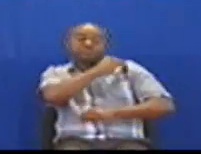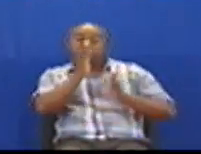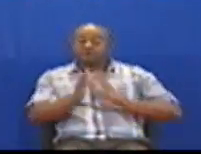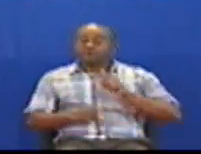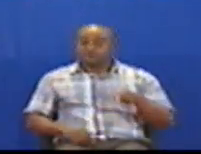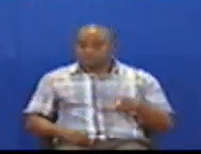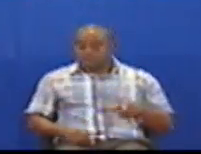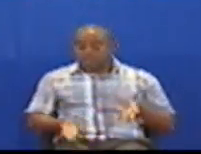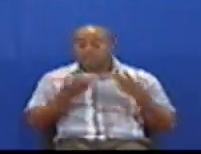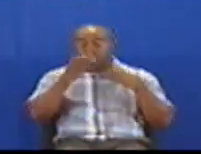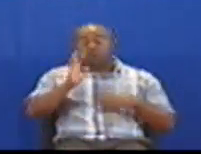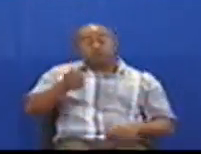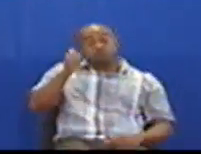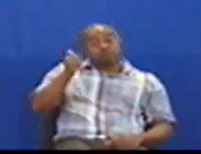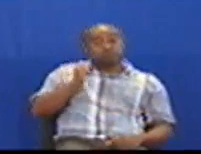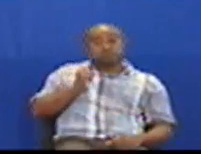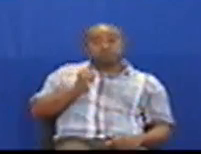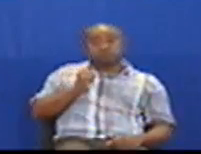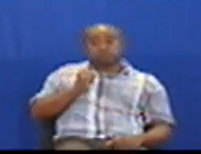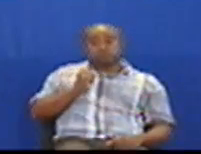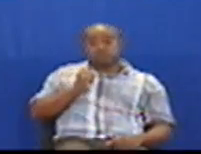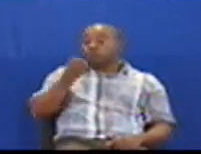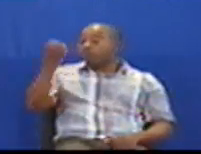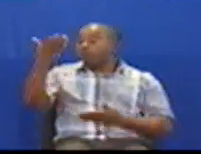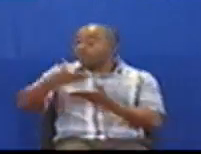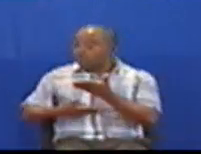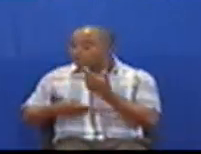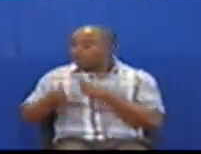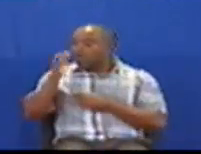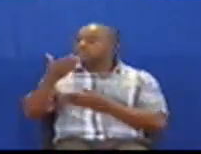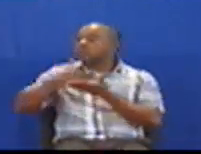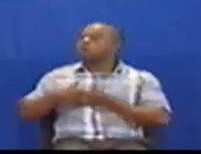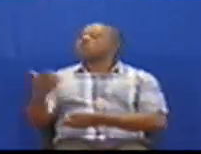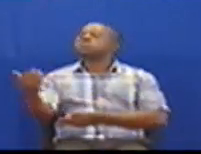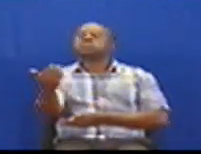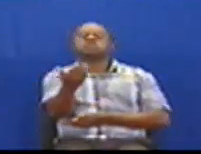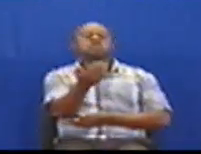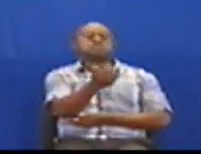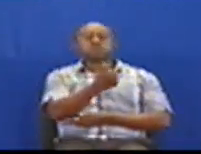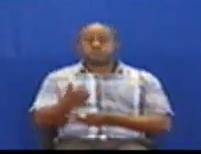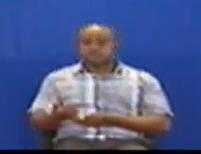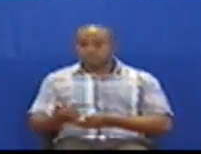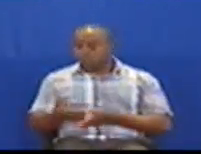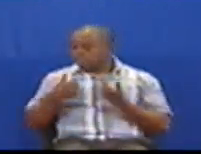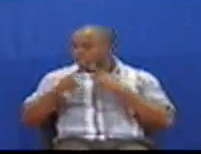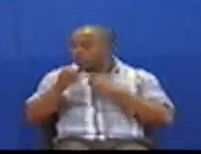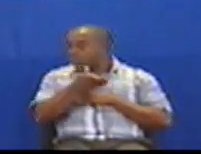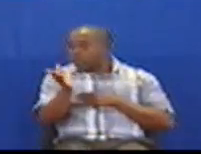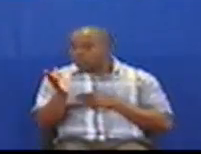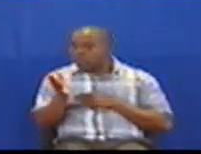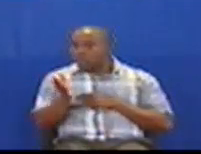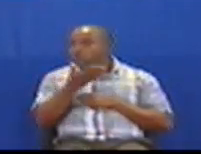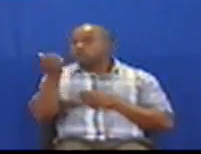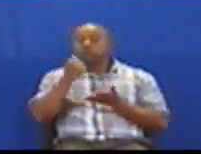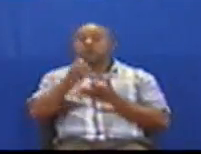mbaya mwaka juzi wamepandishwa, wamepewa barua, mwaka jana wamenyang'anywa zile barua za kupandishwa vyeo. Sasa mwalimu kama huyu mpaka ngine wameamua